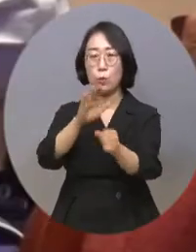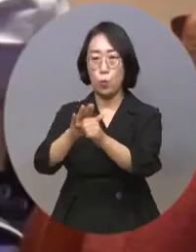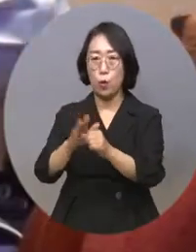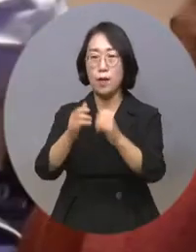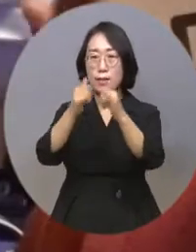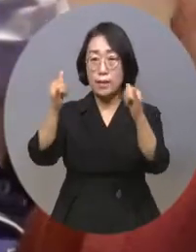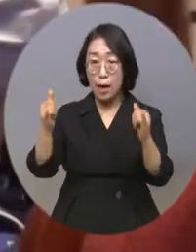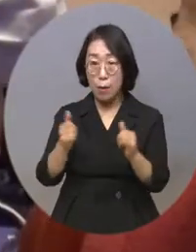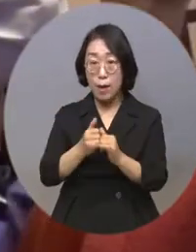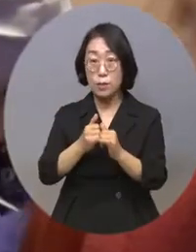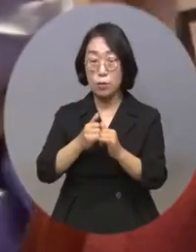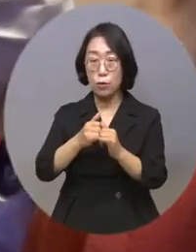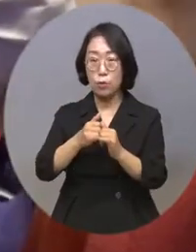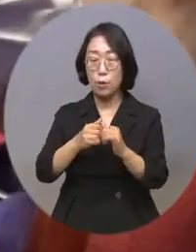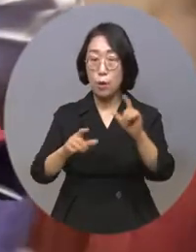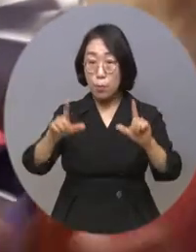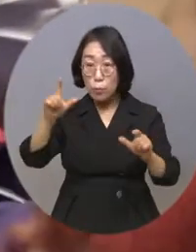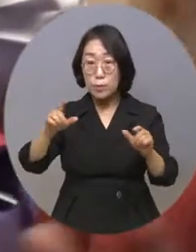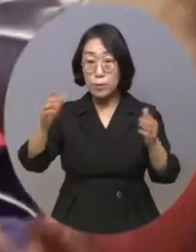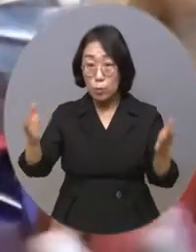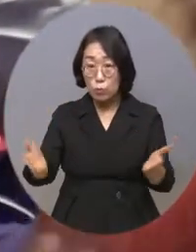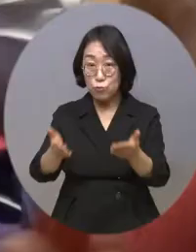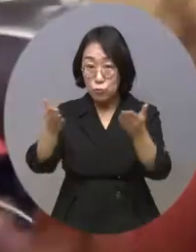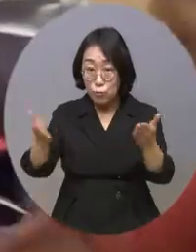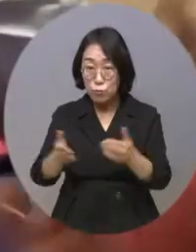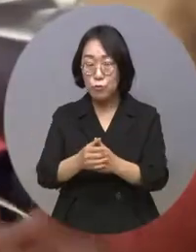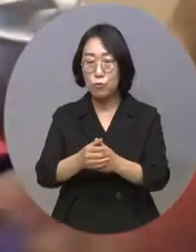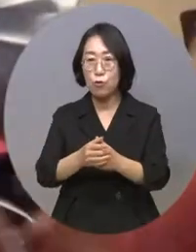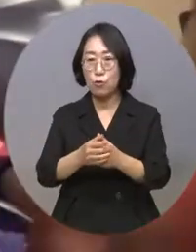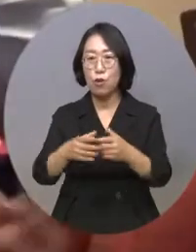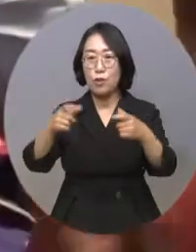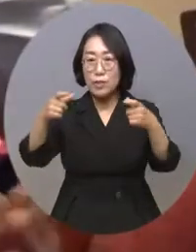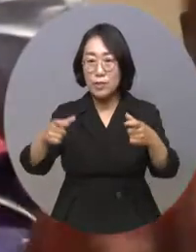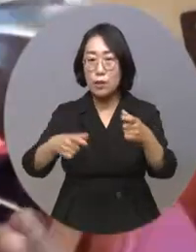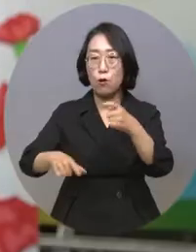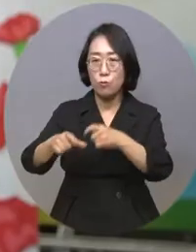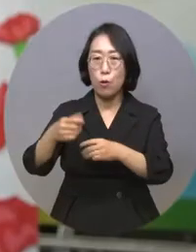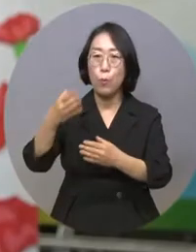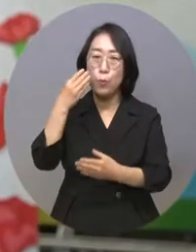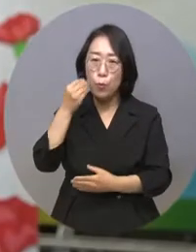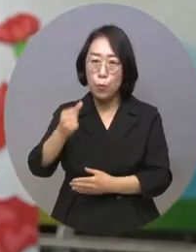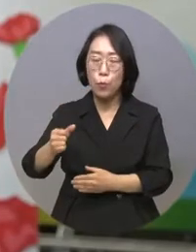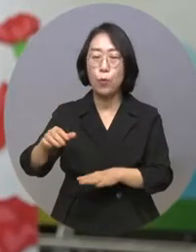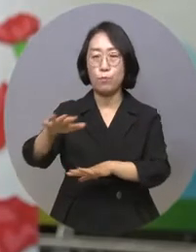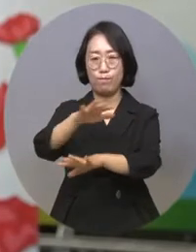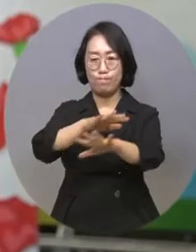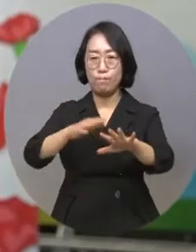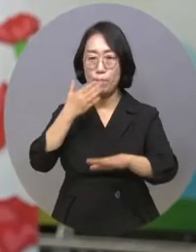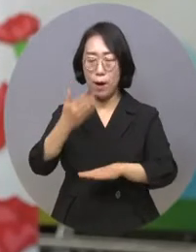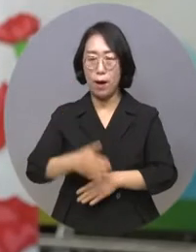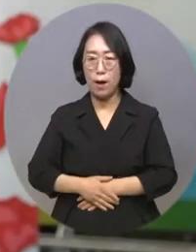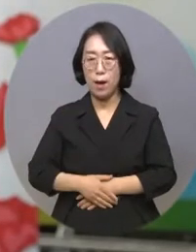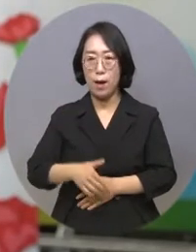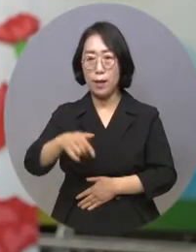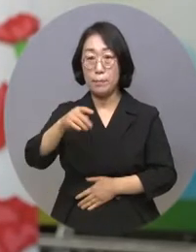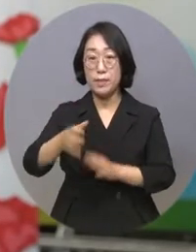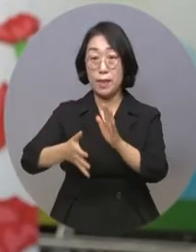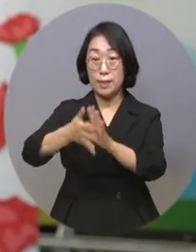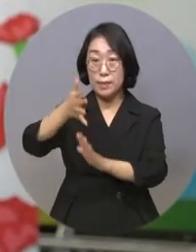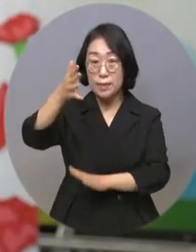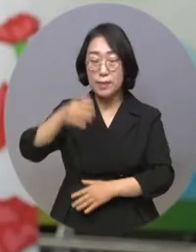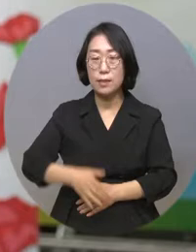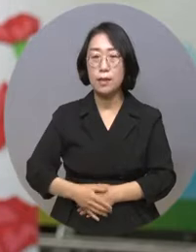사회적 분위기를 조성하여 지역 공동체 활성화에도 기여하고 있습니다. 김제 씨는 어버이날 행사를